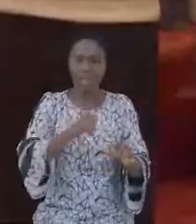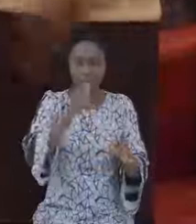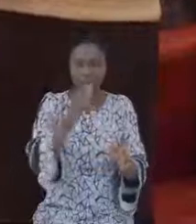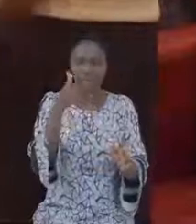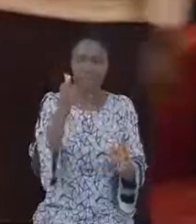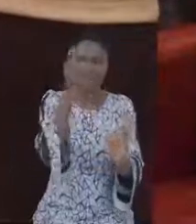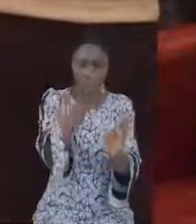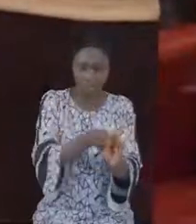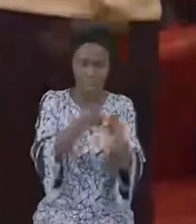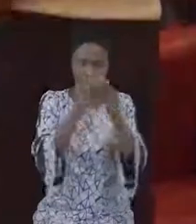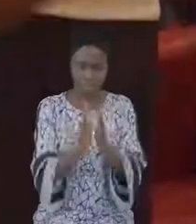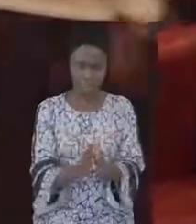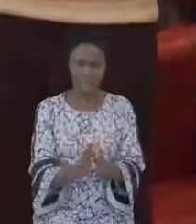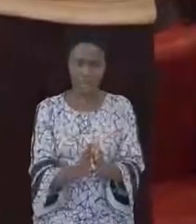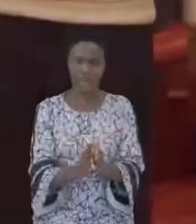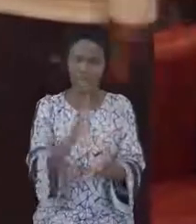Acceptez cela.